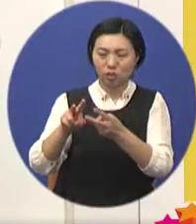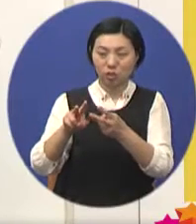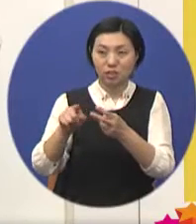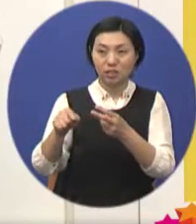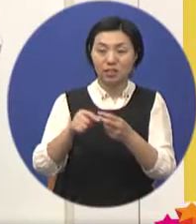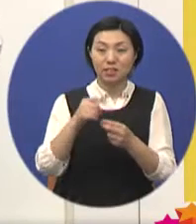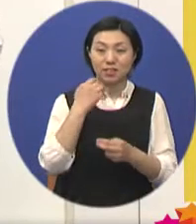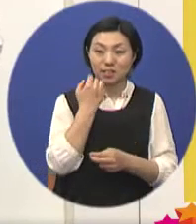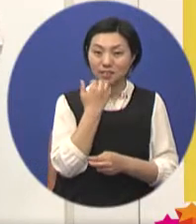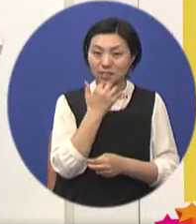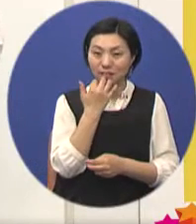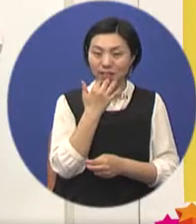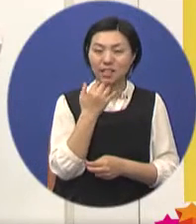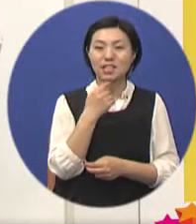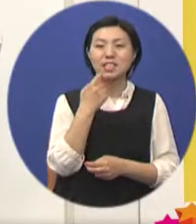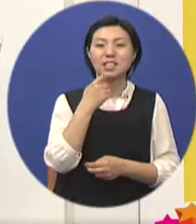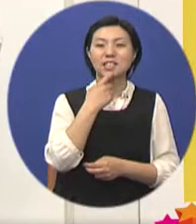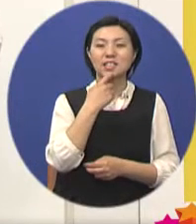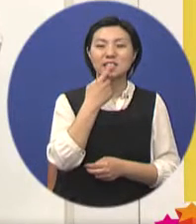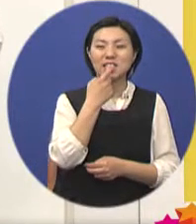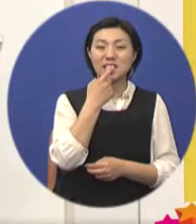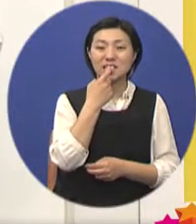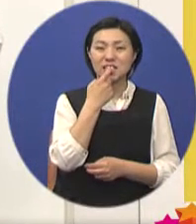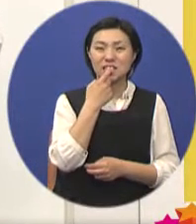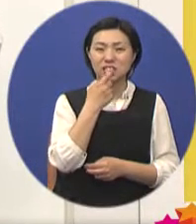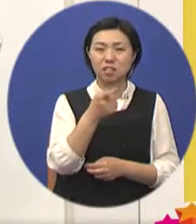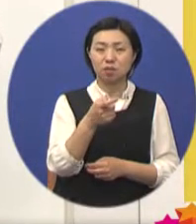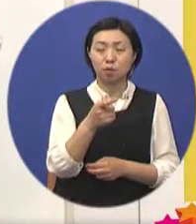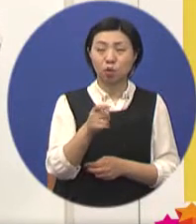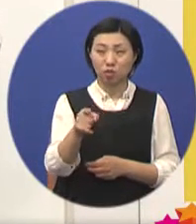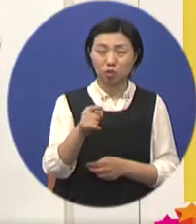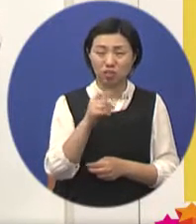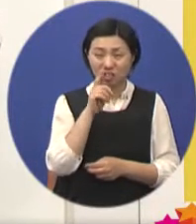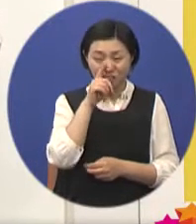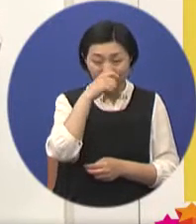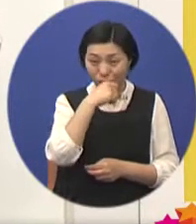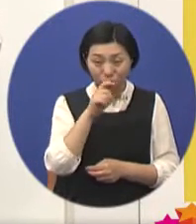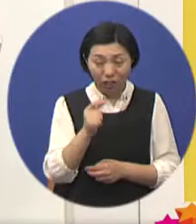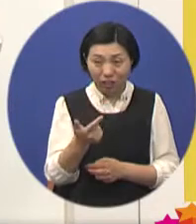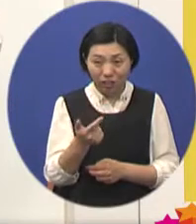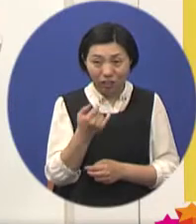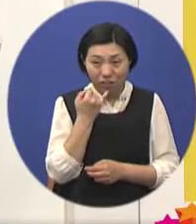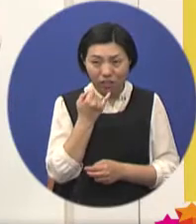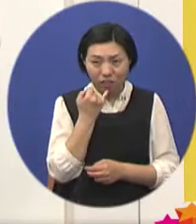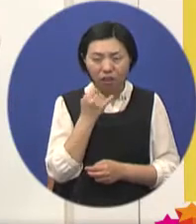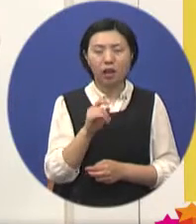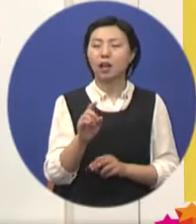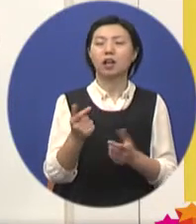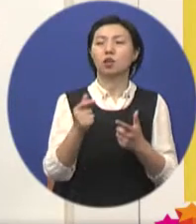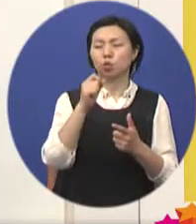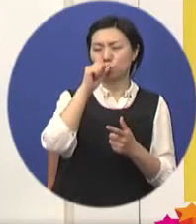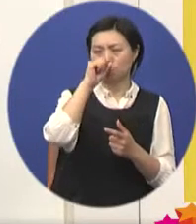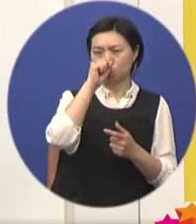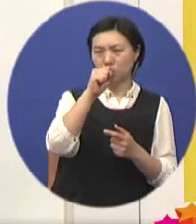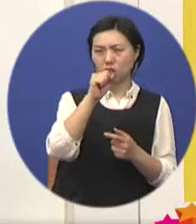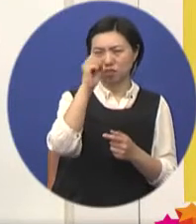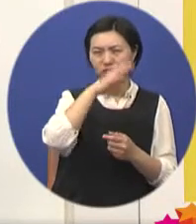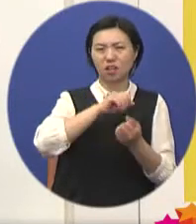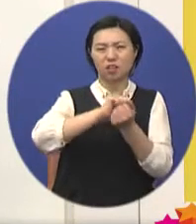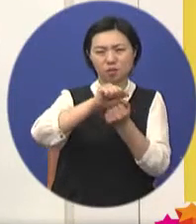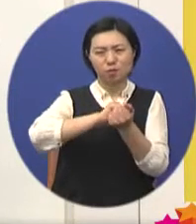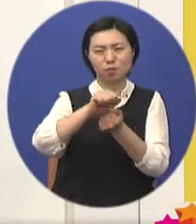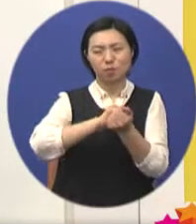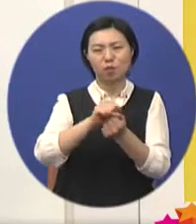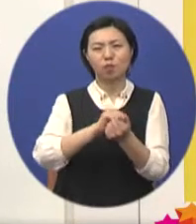금, 저기 아이보리예요. 아우, 그 때 타지 않나요? 네? 때 안 타요? 아니요, 좋아요. 그건 그냥 막 손빨래 막 해도